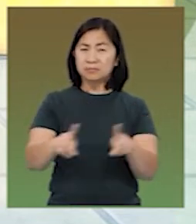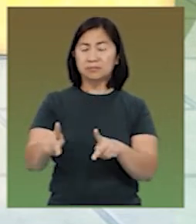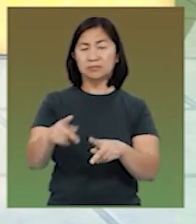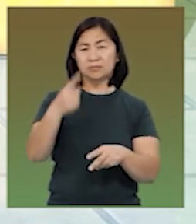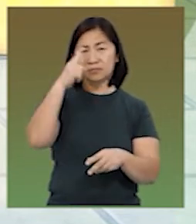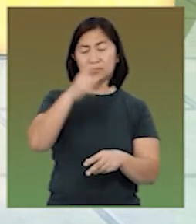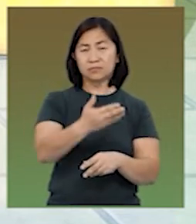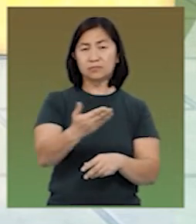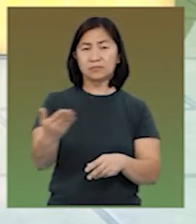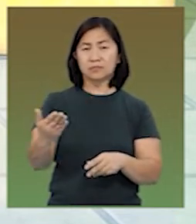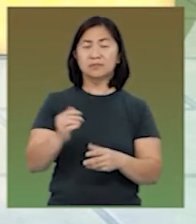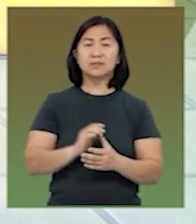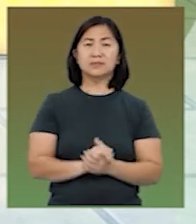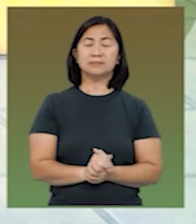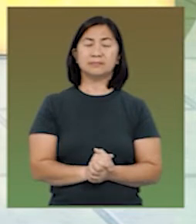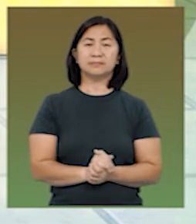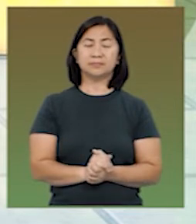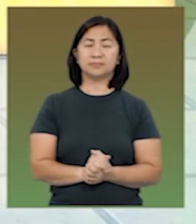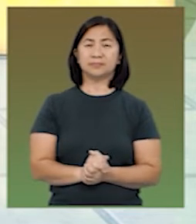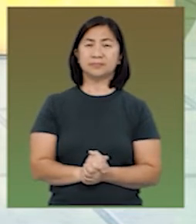ko para sa inyo.